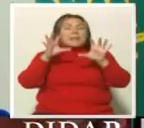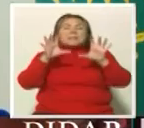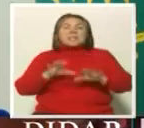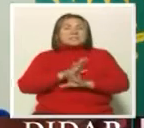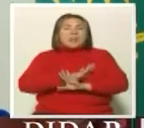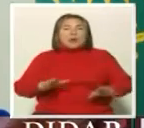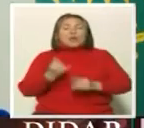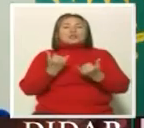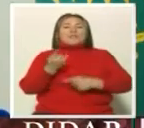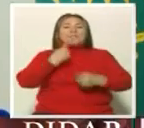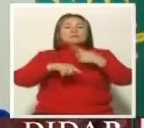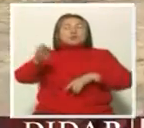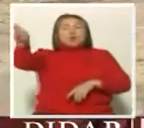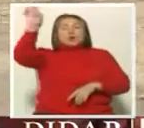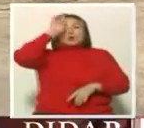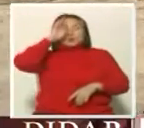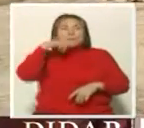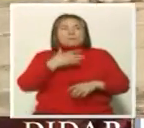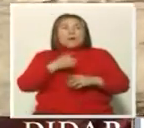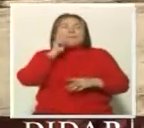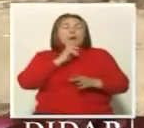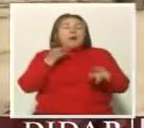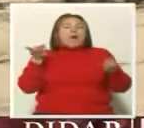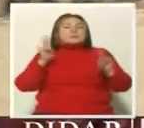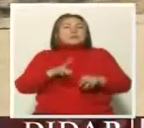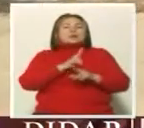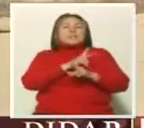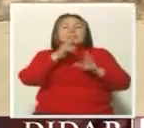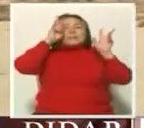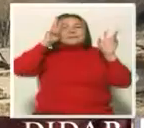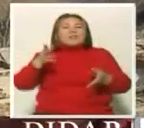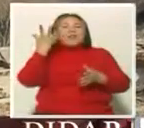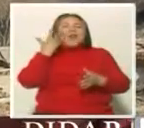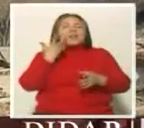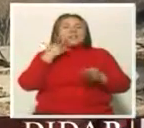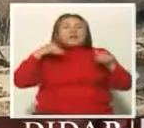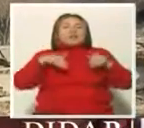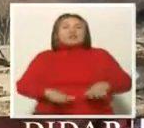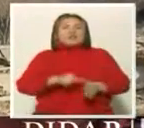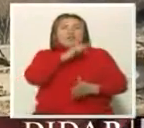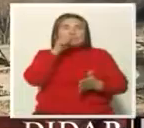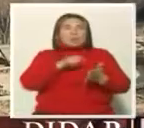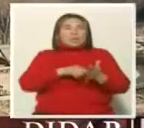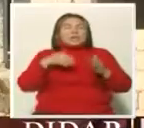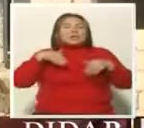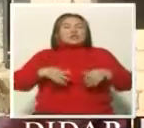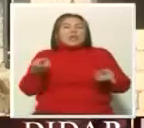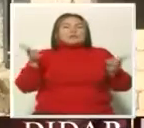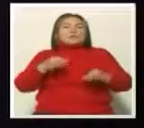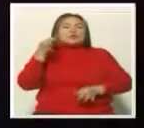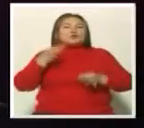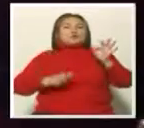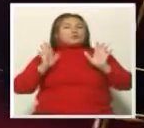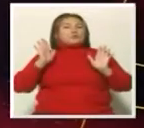незаконно и уже возвращена государству пока остается неизвестным когда решится вопрос данного участка решение остается за